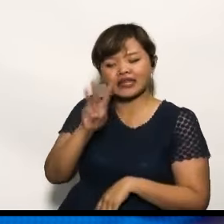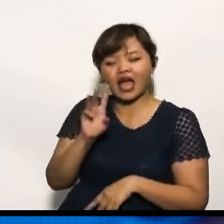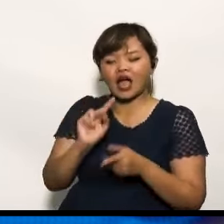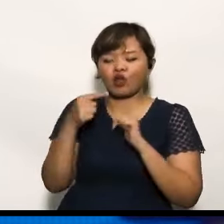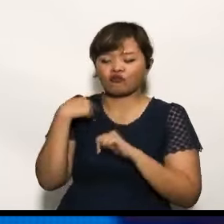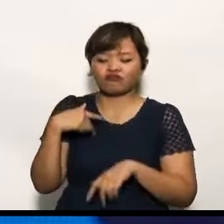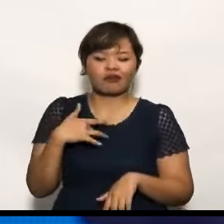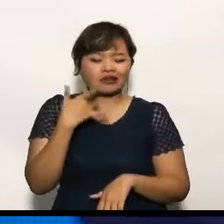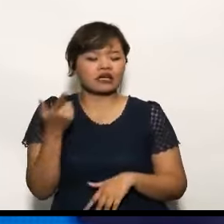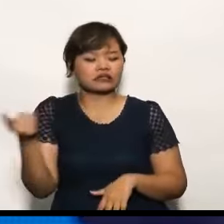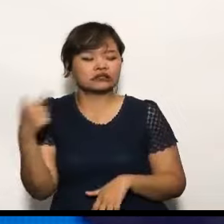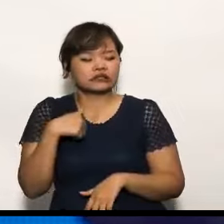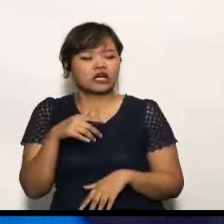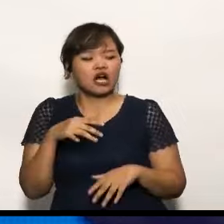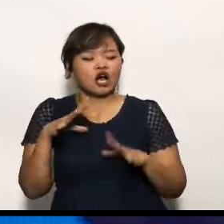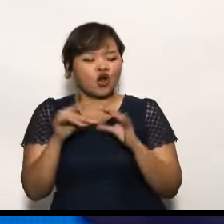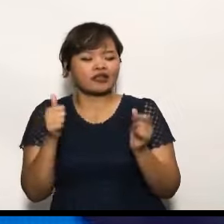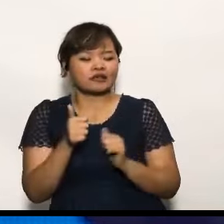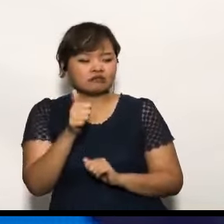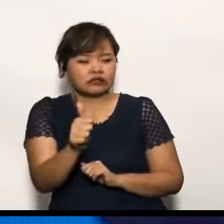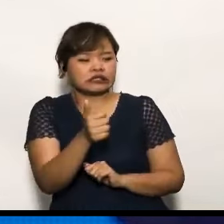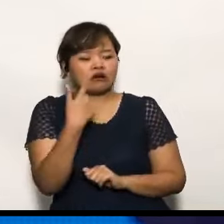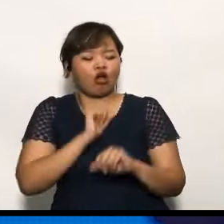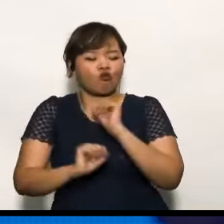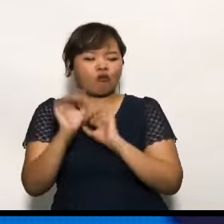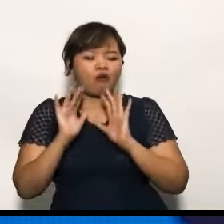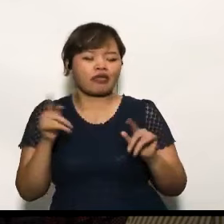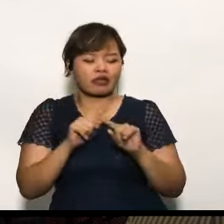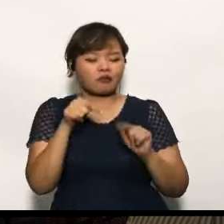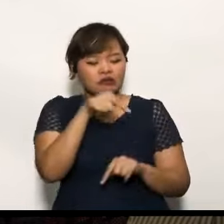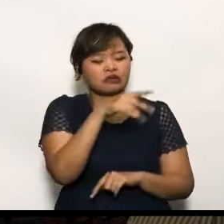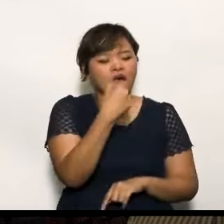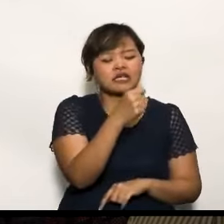dia sesuatu, padahal dia bukan siapa-siapa, dia menipu dirinya sendiri.